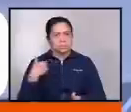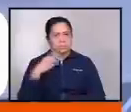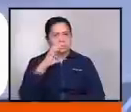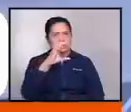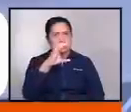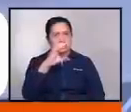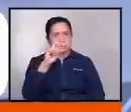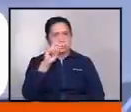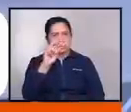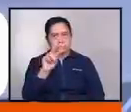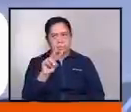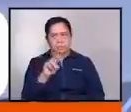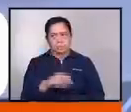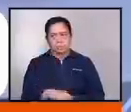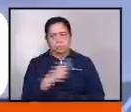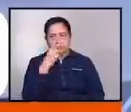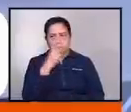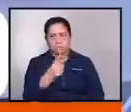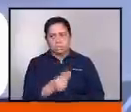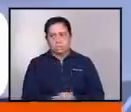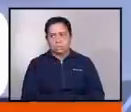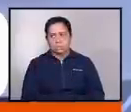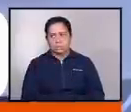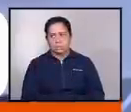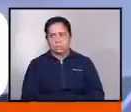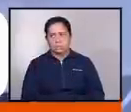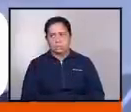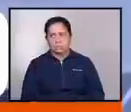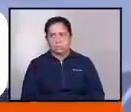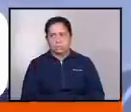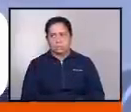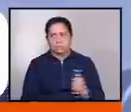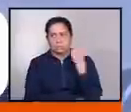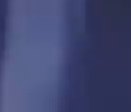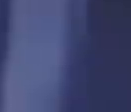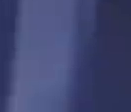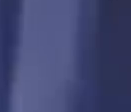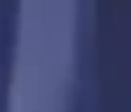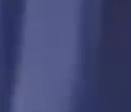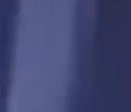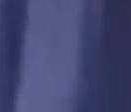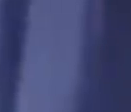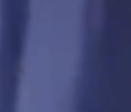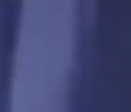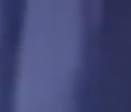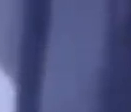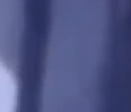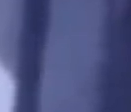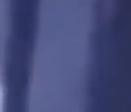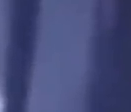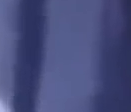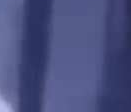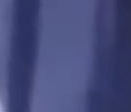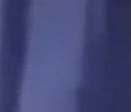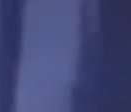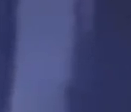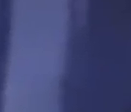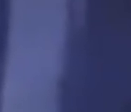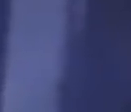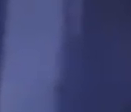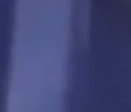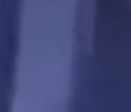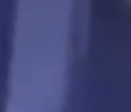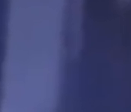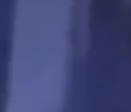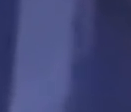CCTV makikita na ang nagnakaw, ayan yun o, ay security